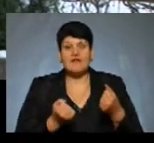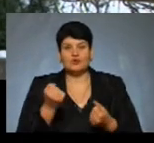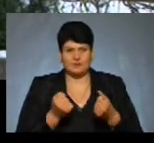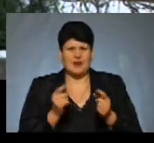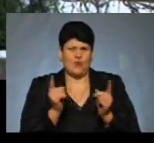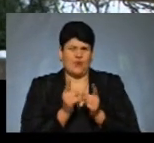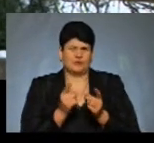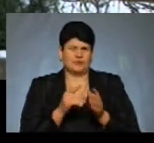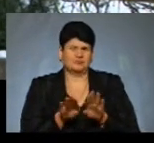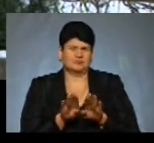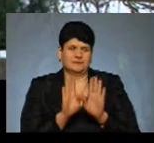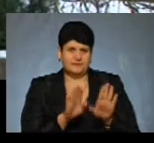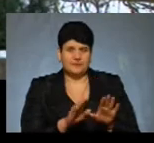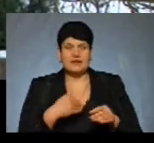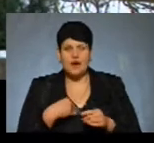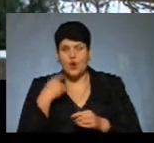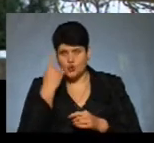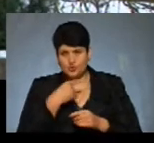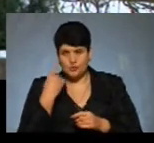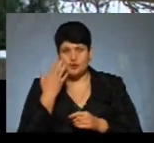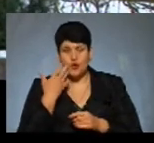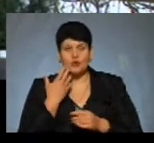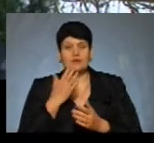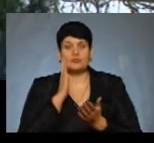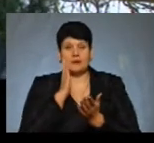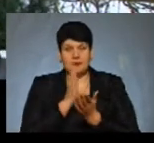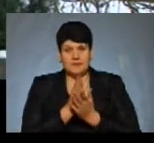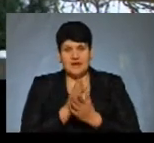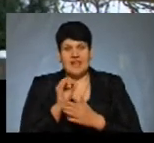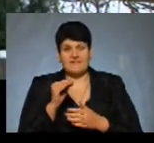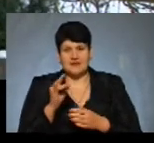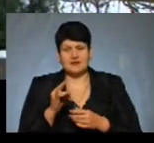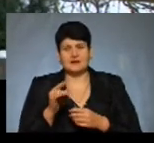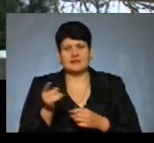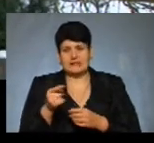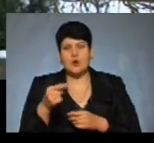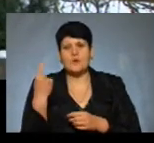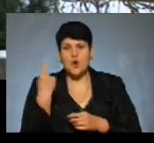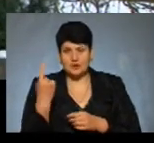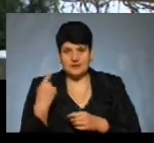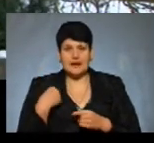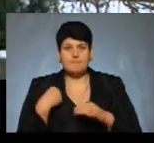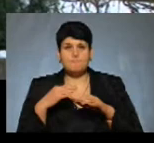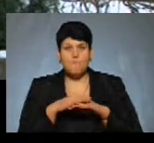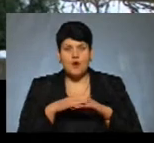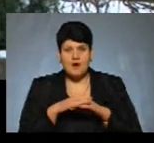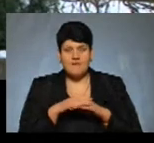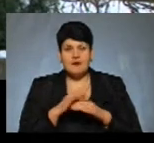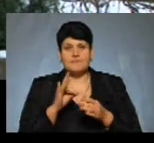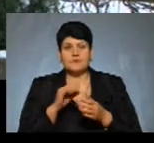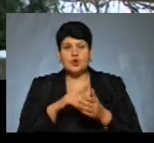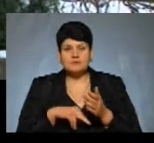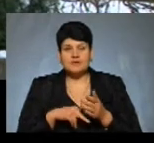от порівняння. Я особисто, коли йшов на прямий ефір, по-моєму, це було на Тернопіль-1, я прорахував розмитнення в